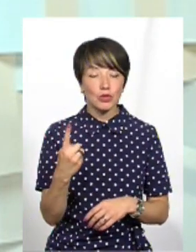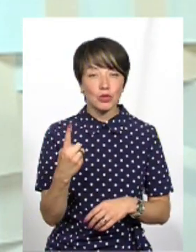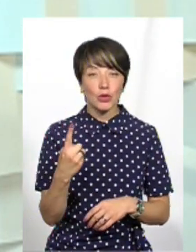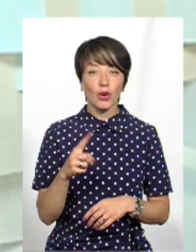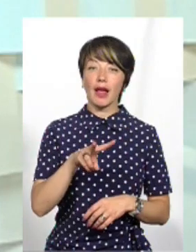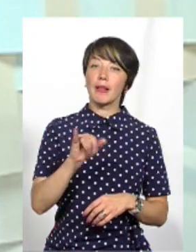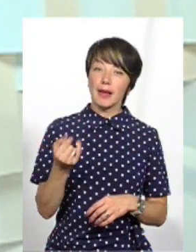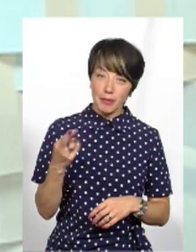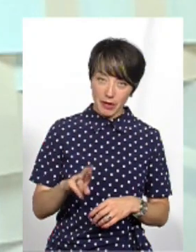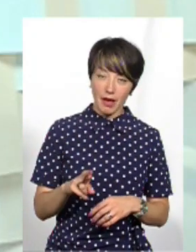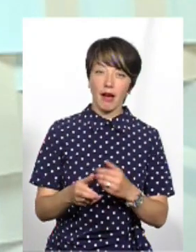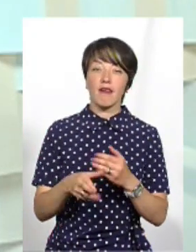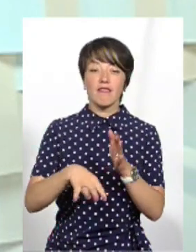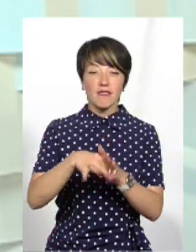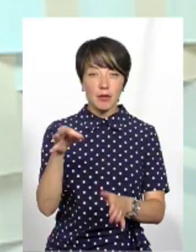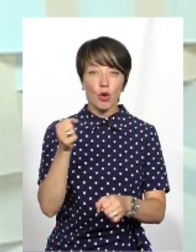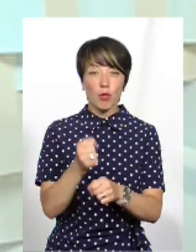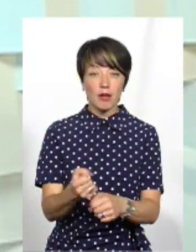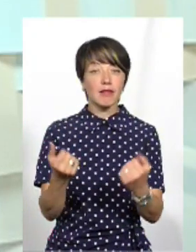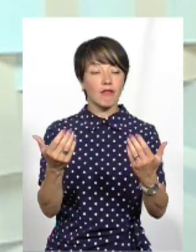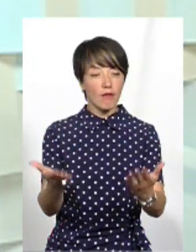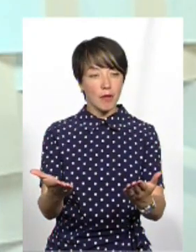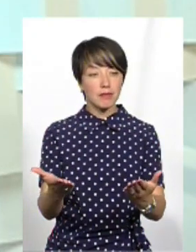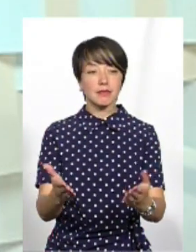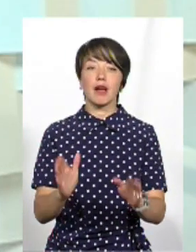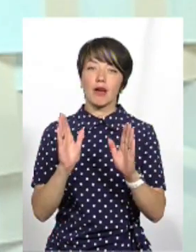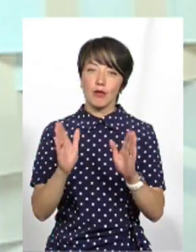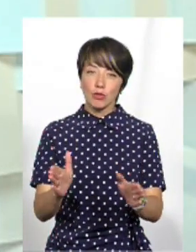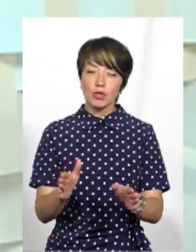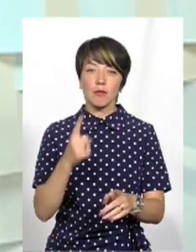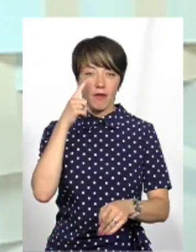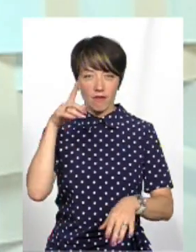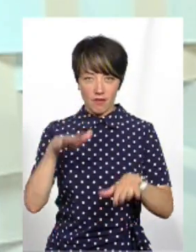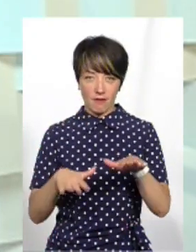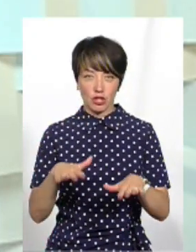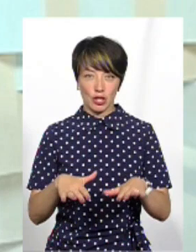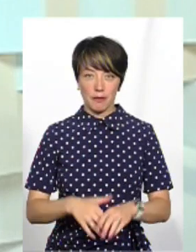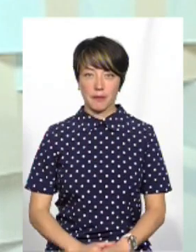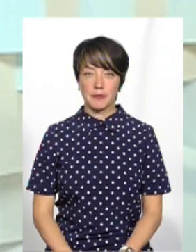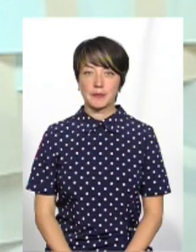21 липня вибір робити вам. Нехай він буде виваженим.